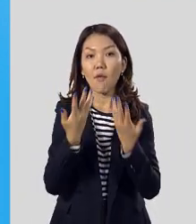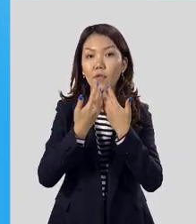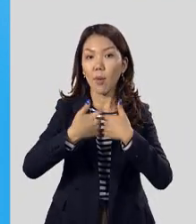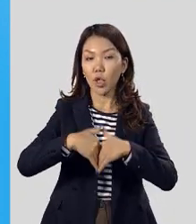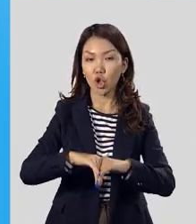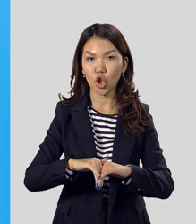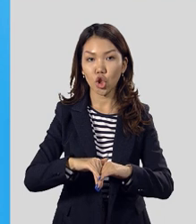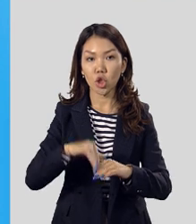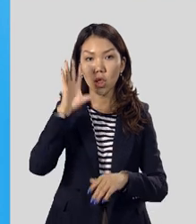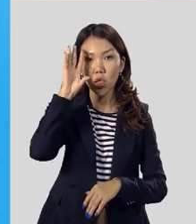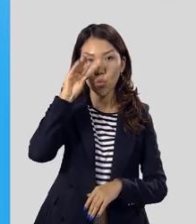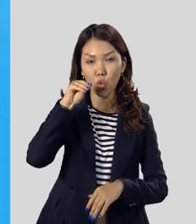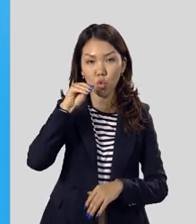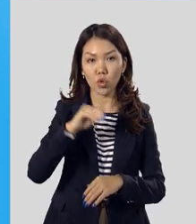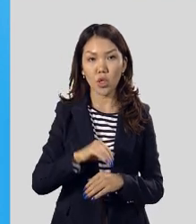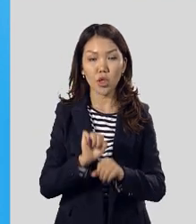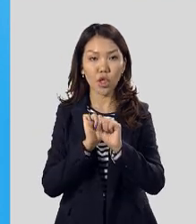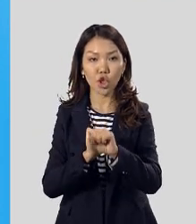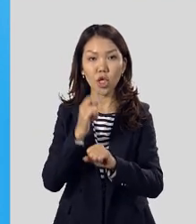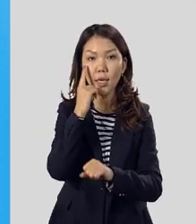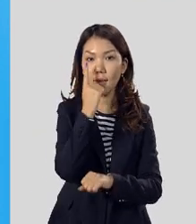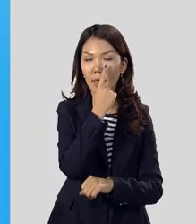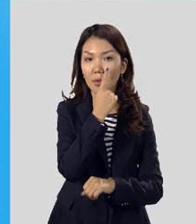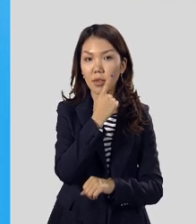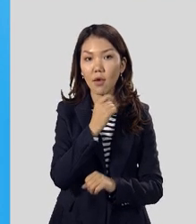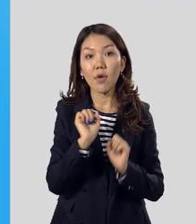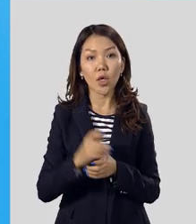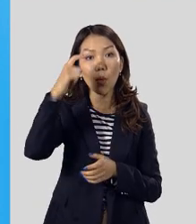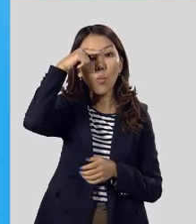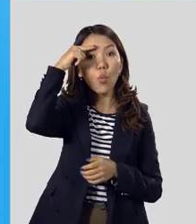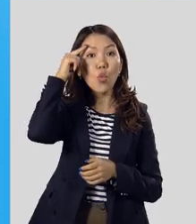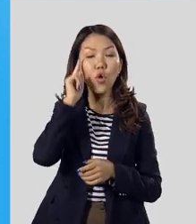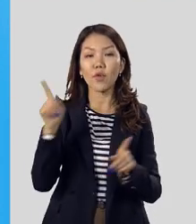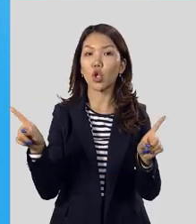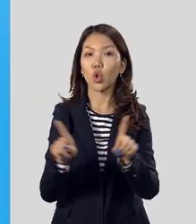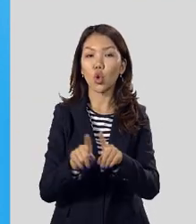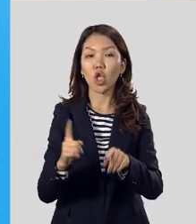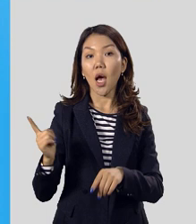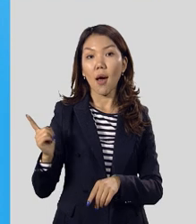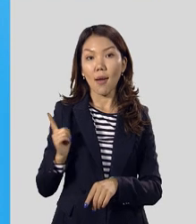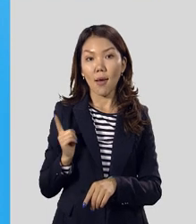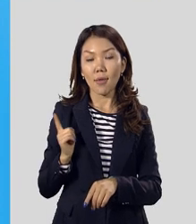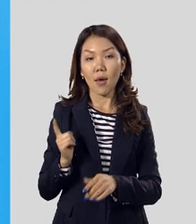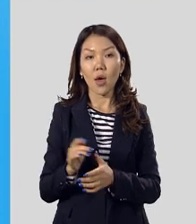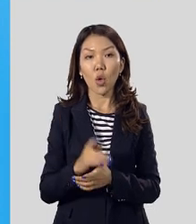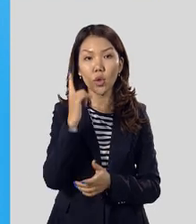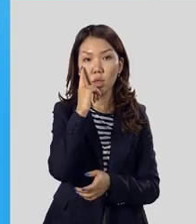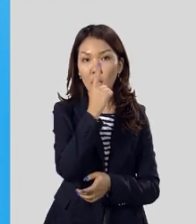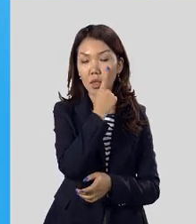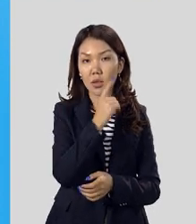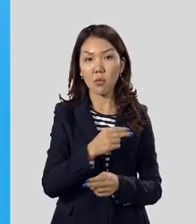закроются, защищая глаза от возможной опасности. Брови тоже охраняют глаза.